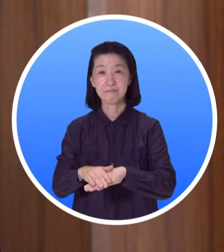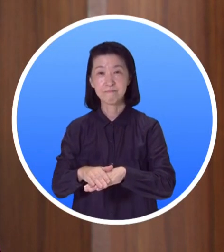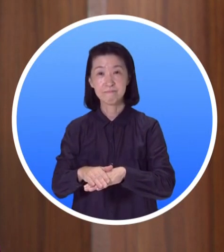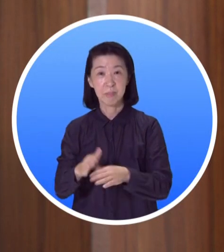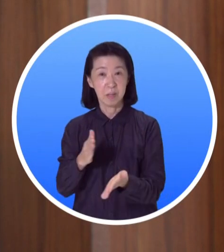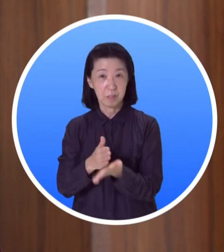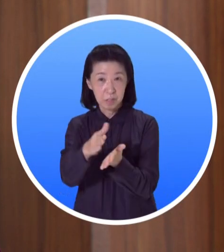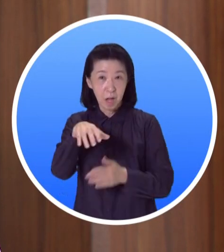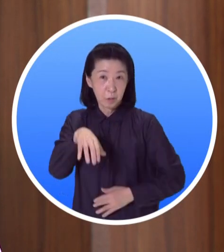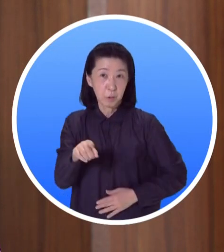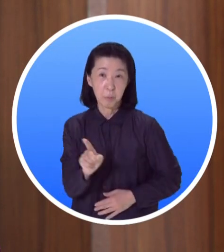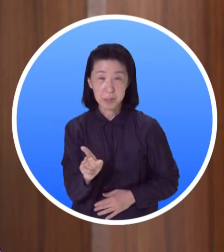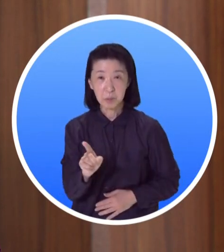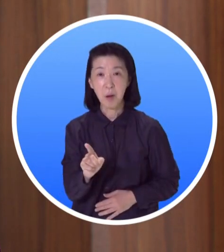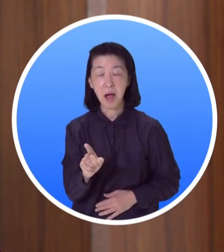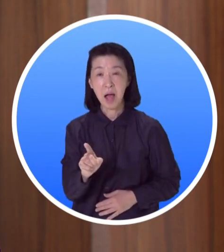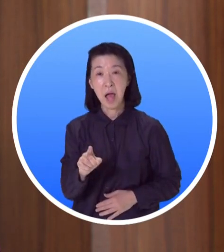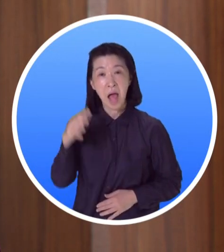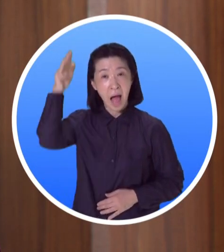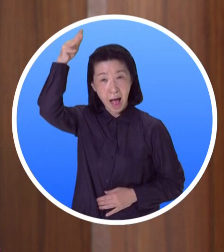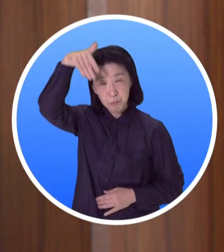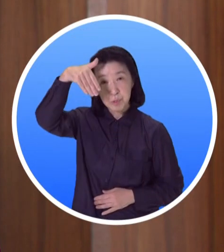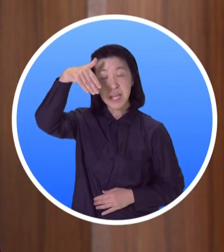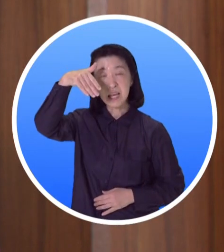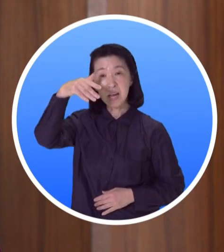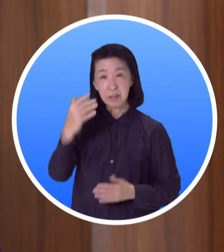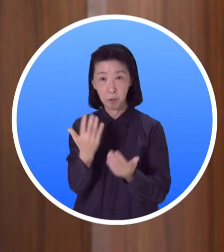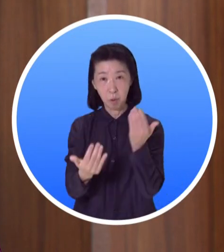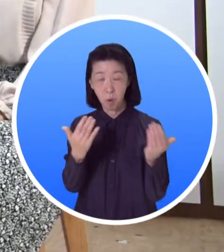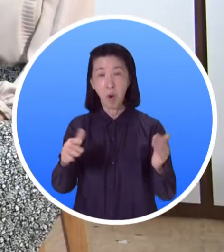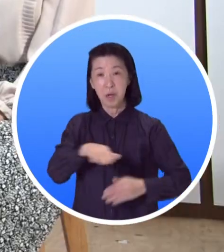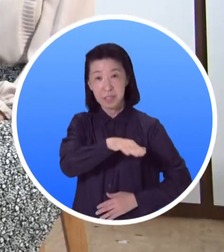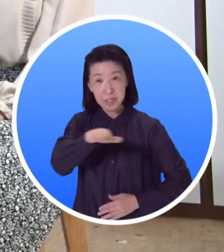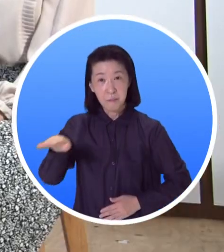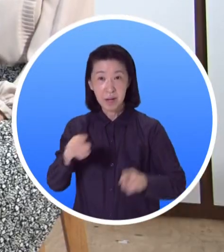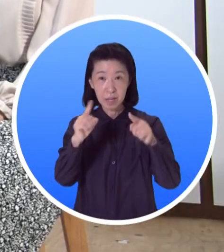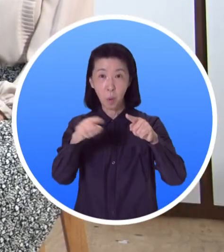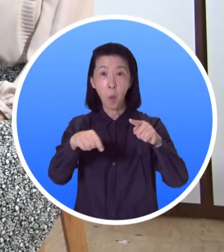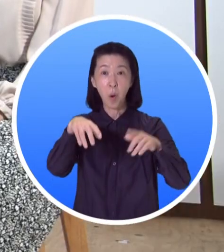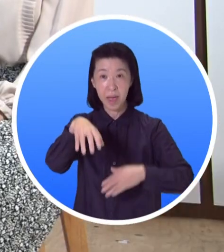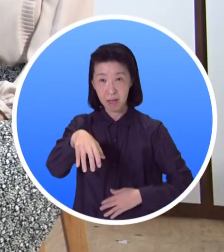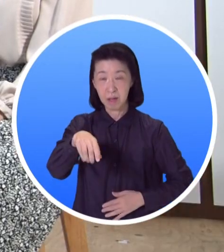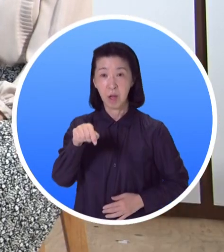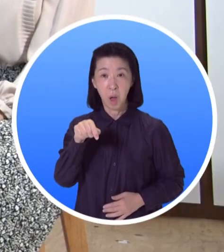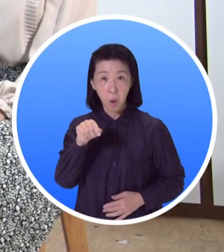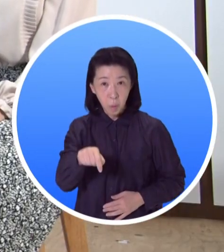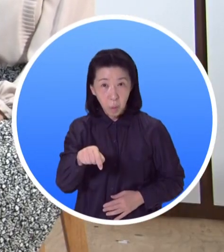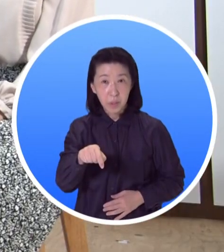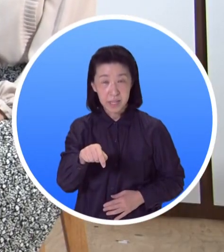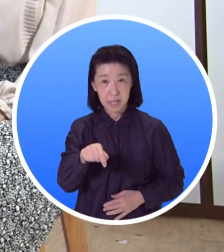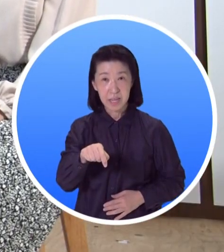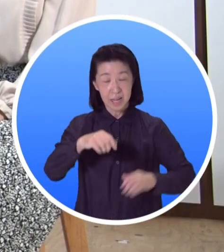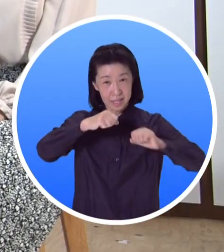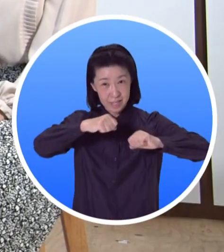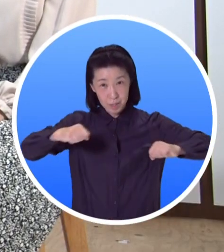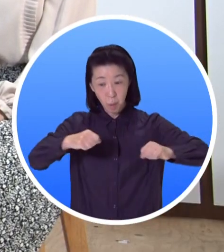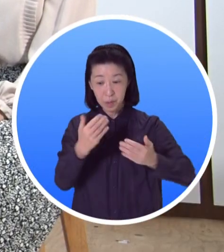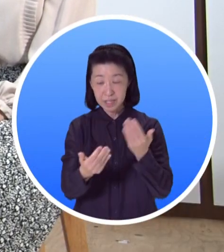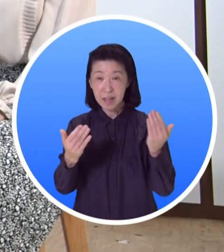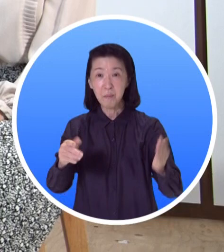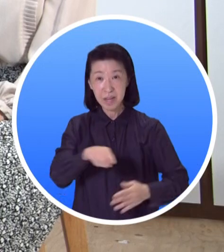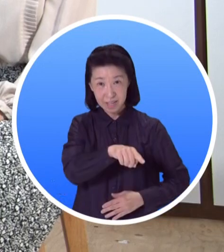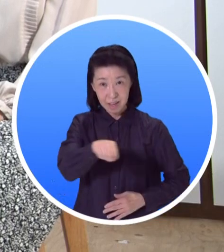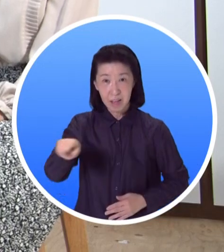アフリカのサファリキャンプから派生したものっていうふうに言われてて、大きいこうサファリパークの中にこうテントを張